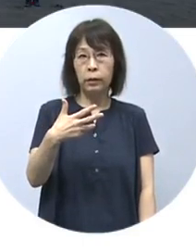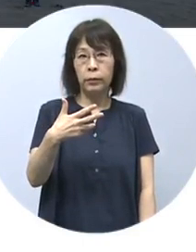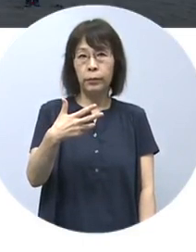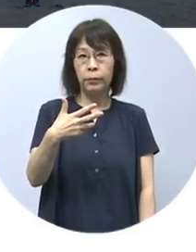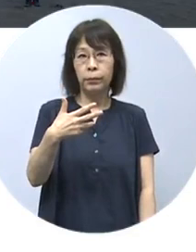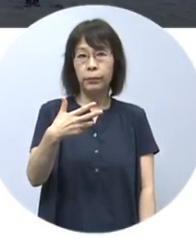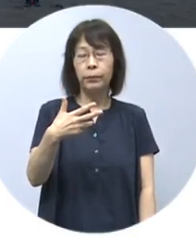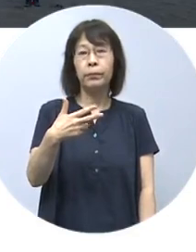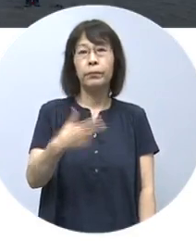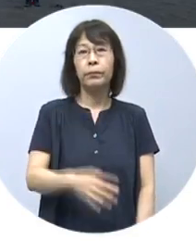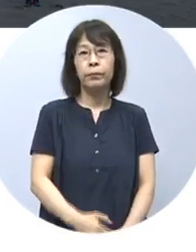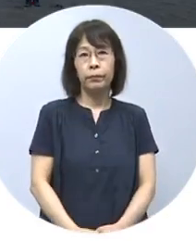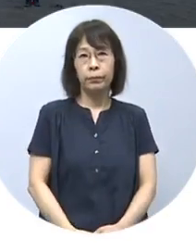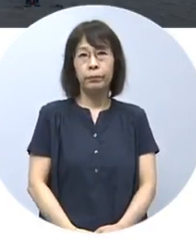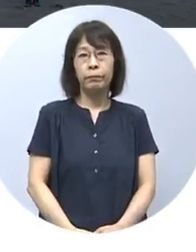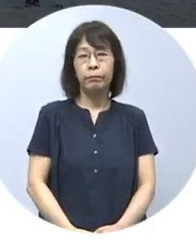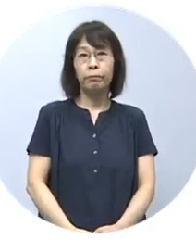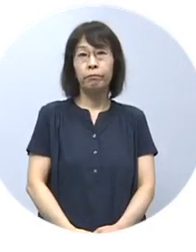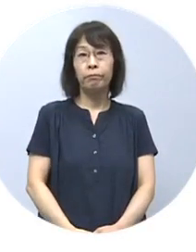5